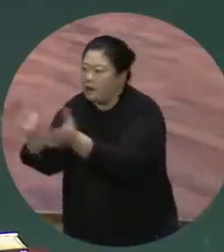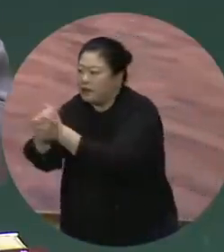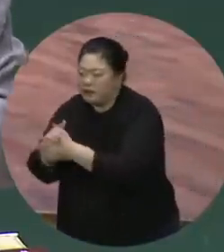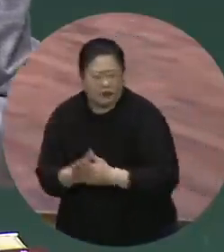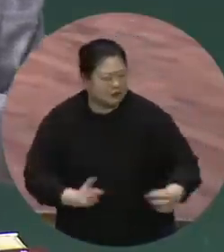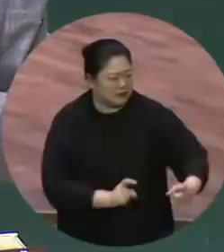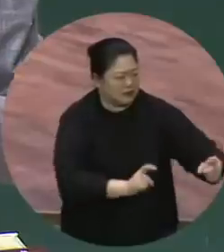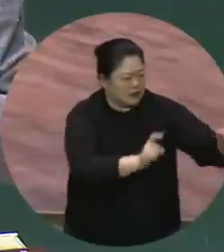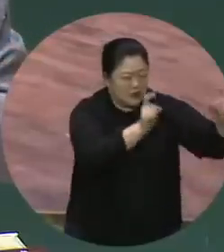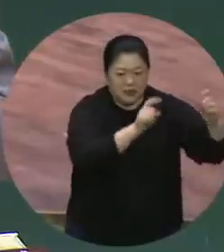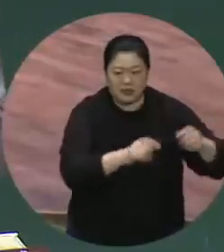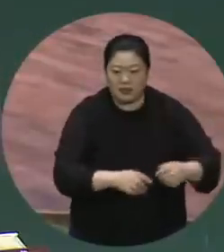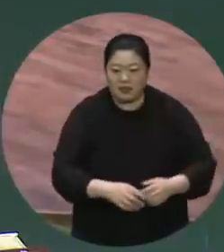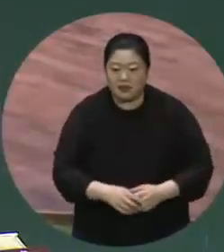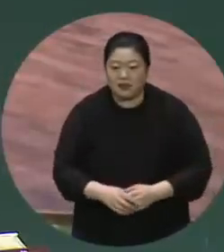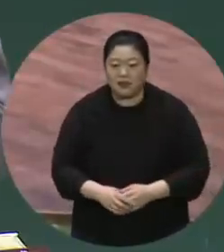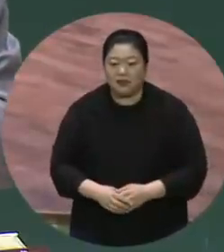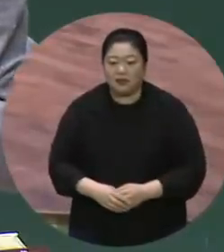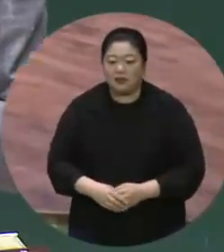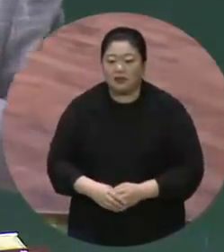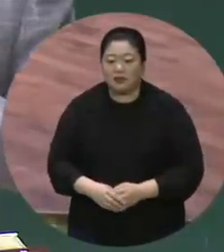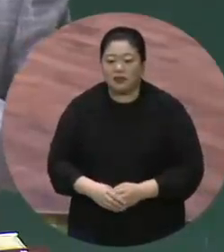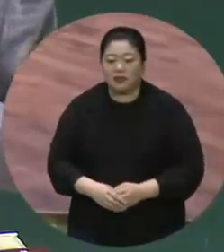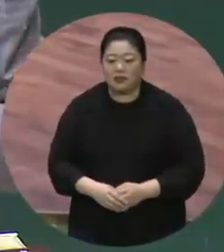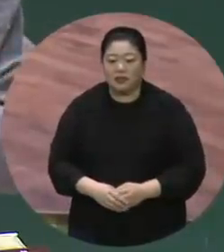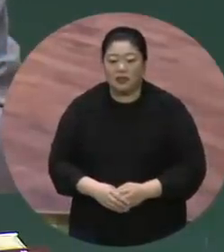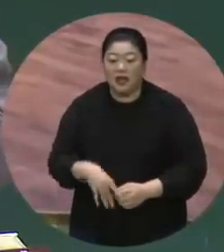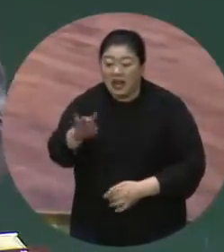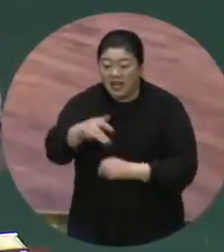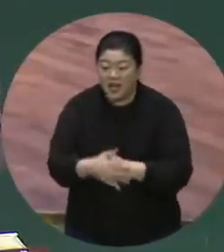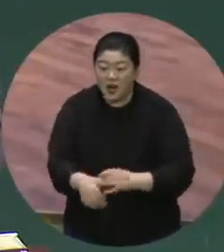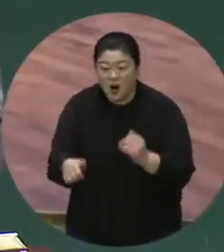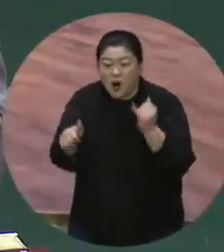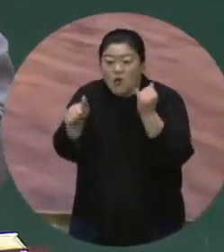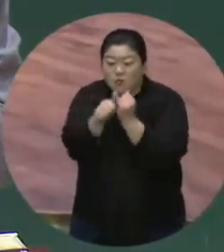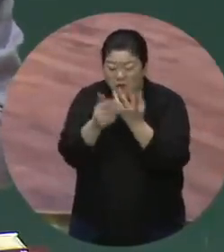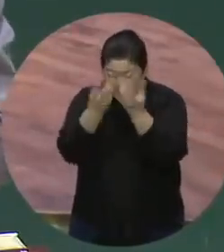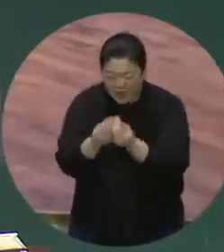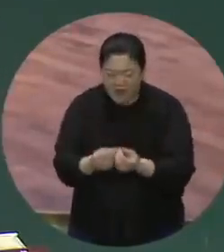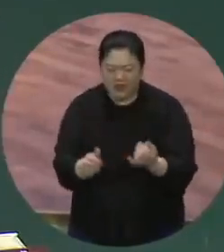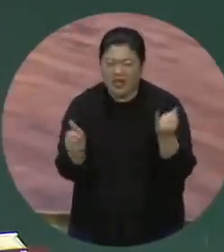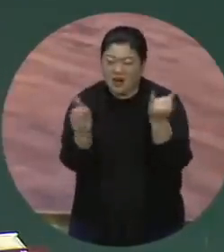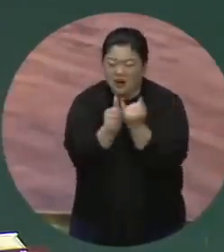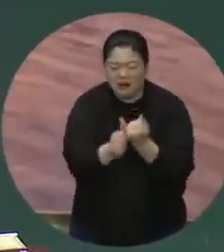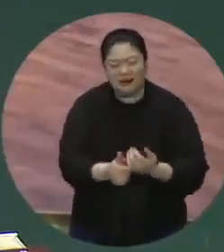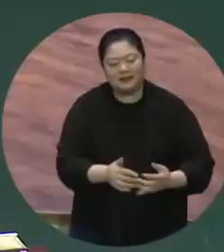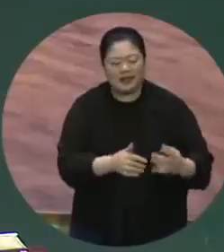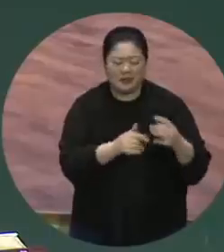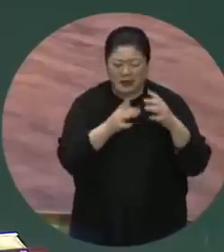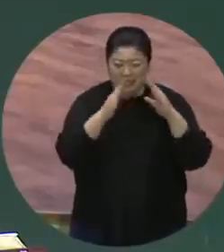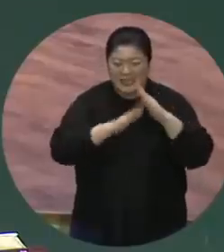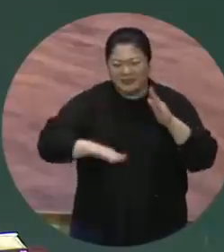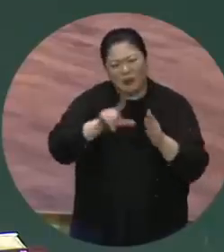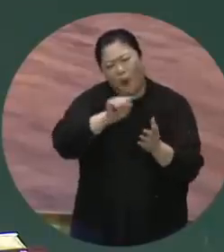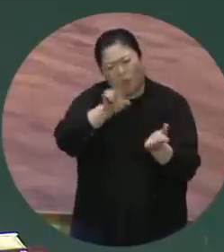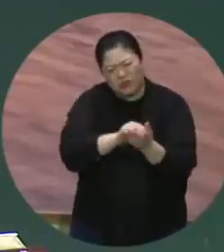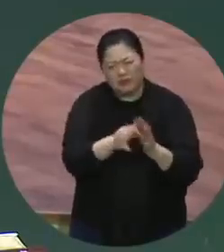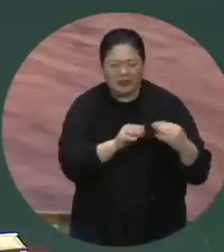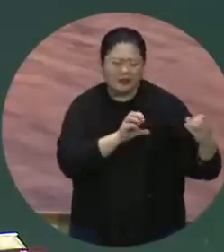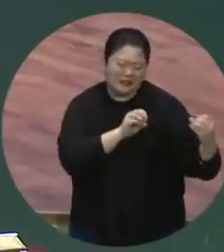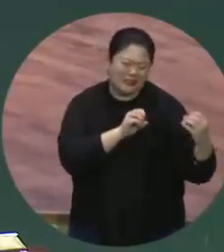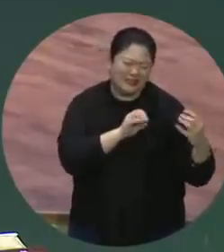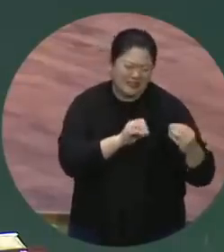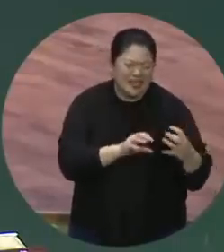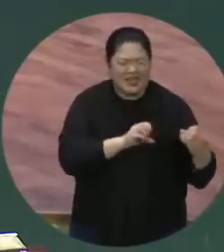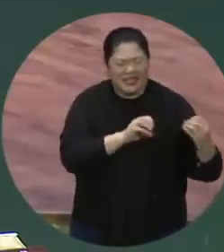갈등이 있어요? 무슨 갈등이? 그리스도 안에 있으면서 뭔 갈등이 있어요? 부부 사이에도 그래. 가정 문제도 막 의논하다가